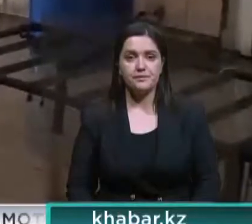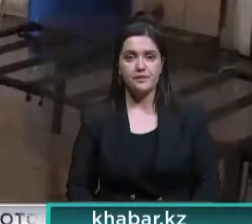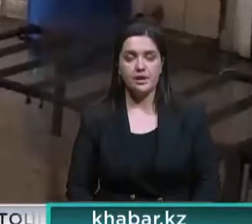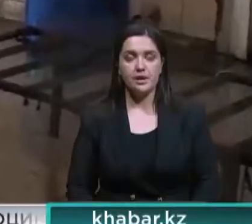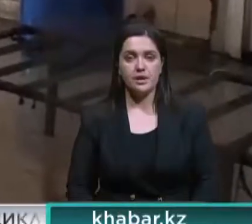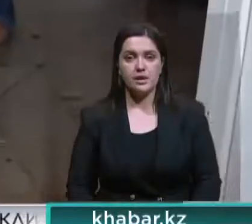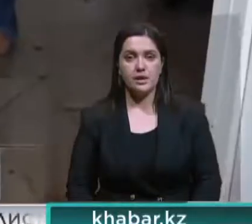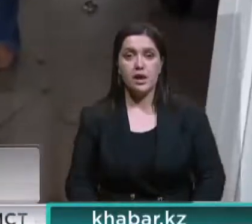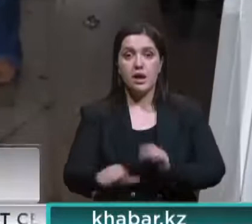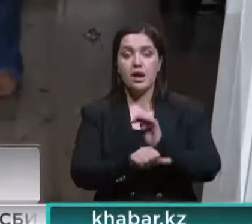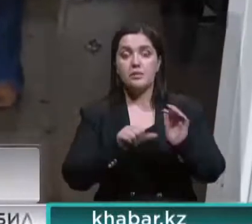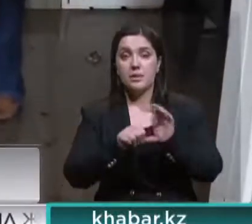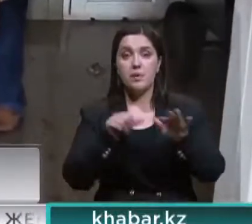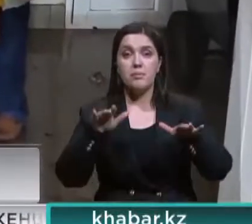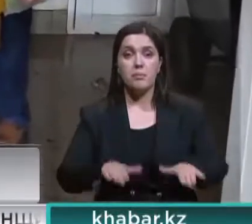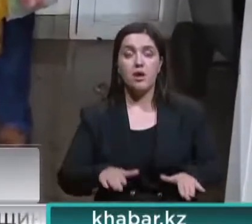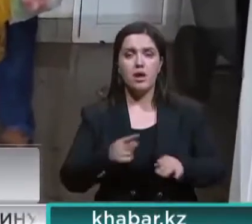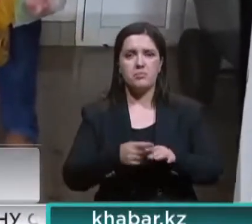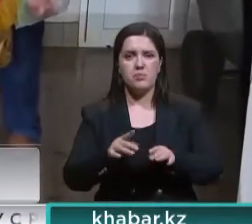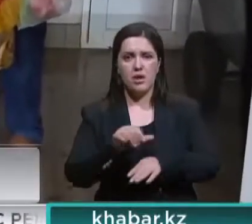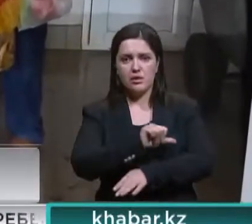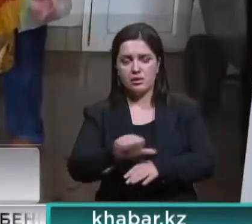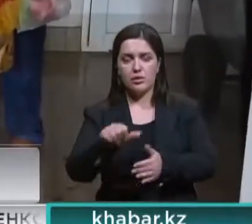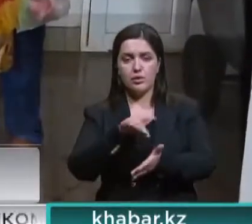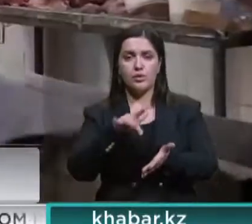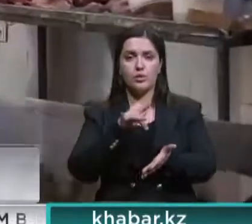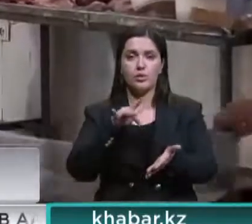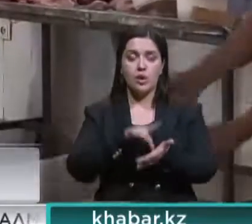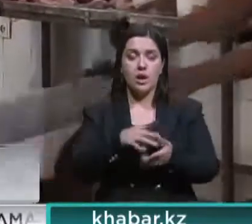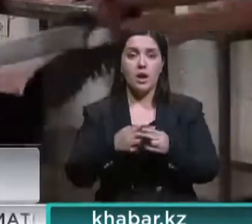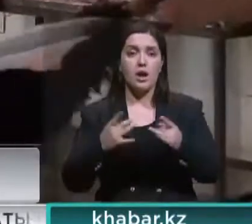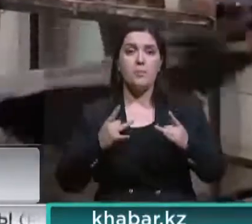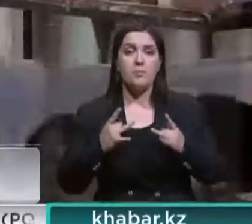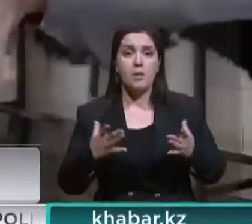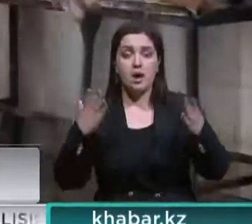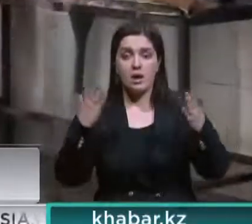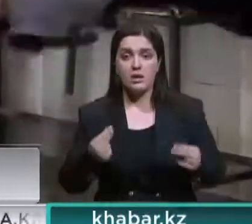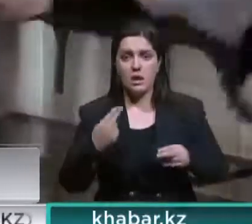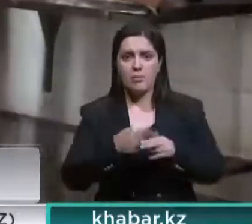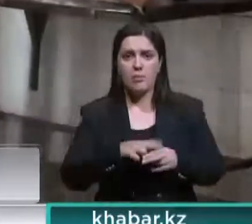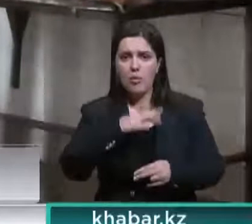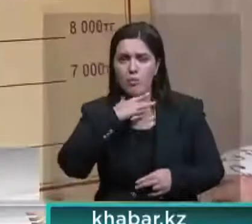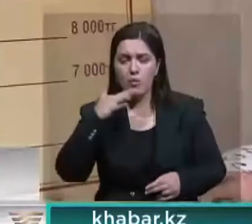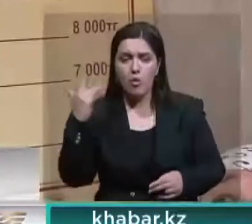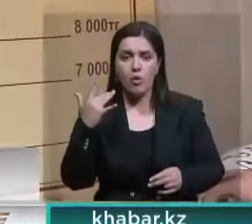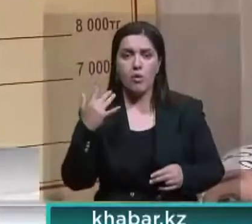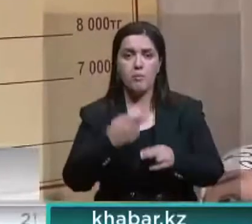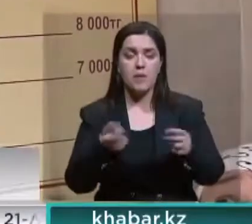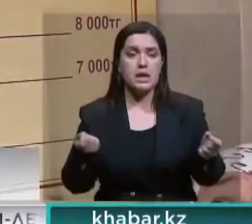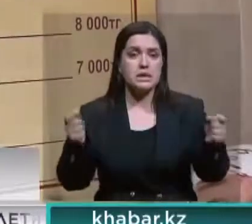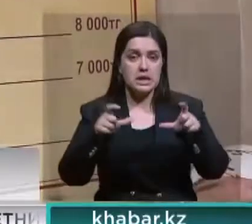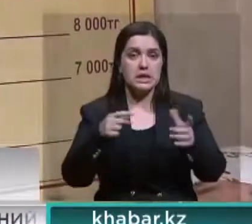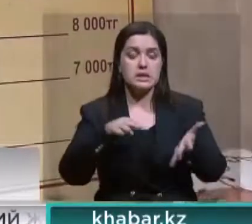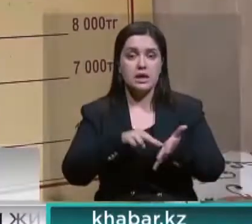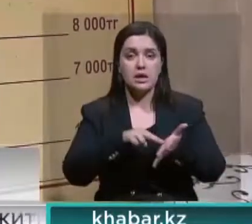Этот убойный цех в Актау расположен на окраине города. В праздничный день здесь на убой уходит до 300 голов скота. Несмотря на резкий скачок цен на мясо,